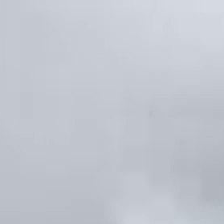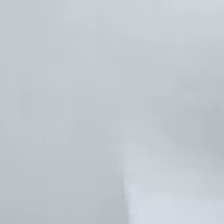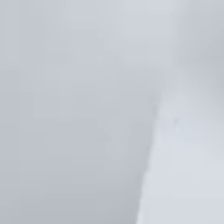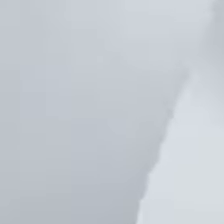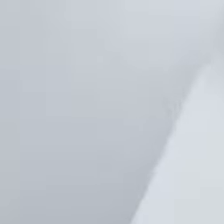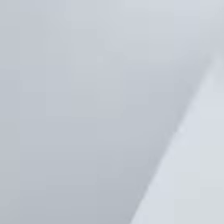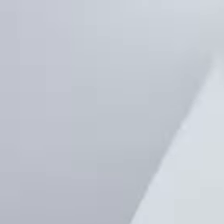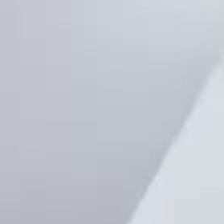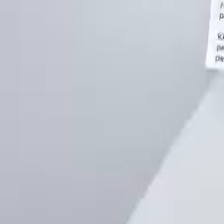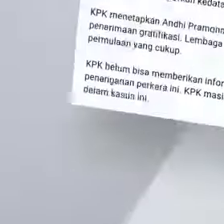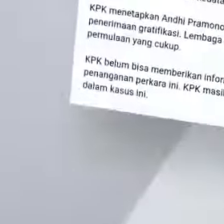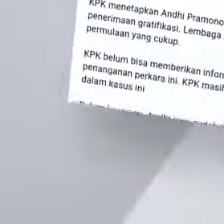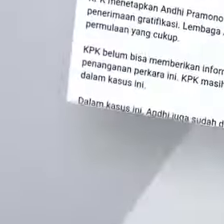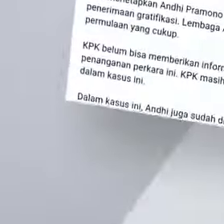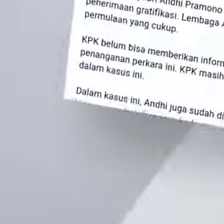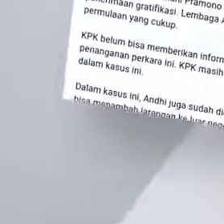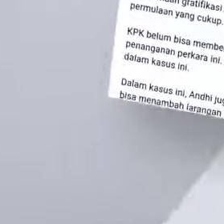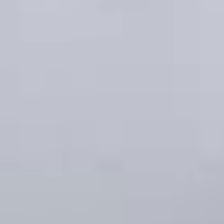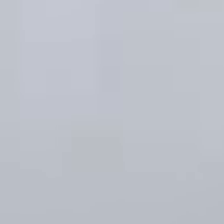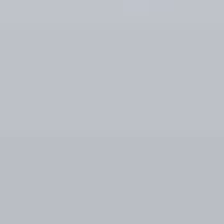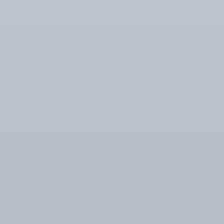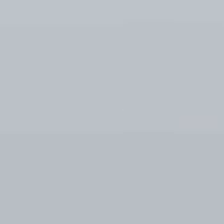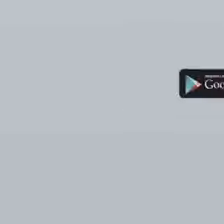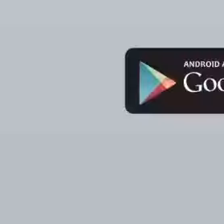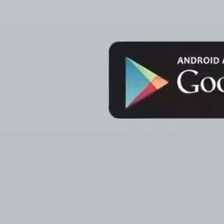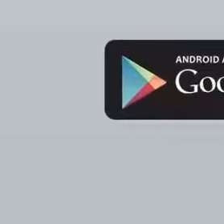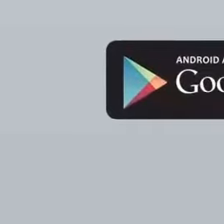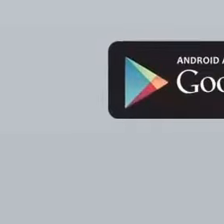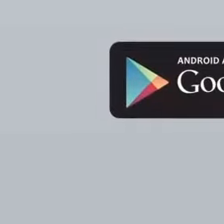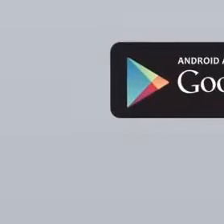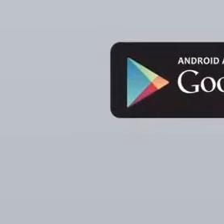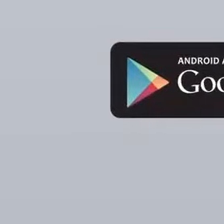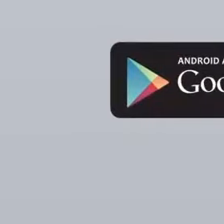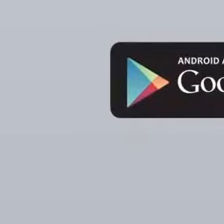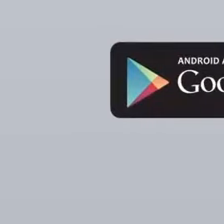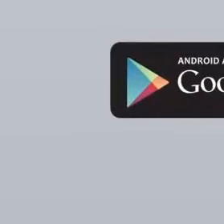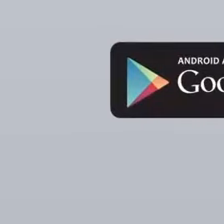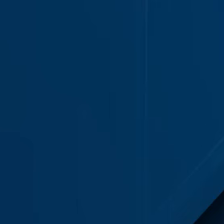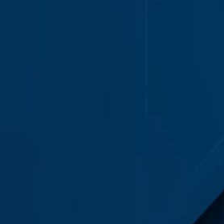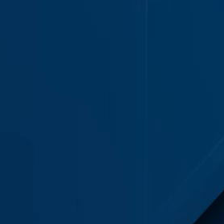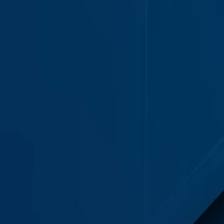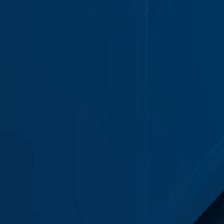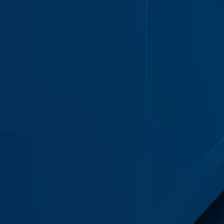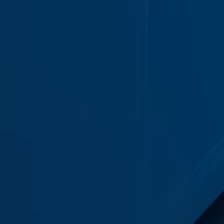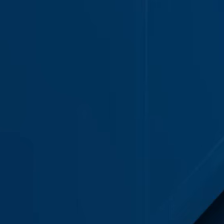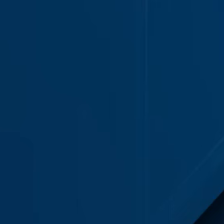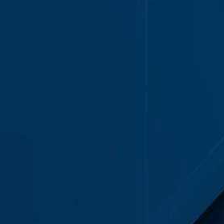jelajahi cara baru mendapatkan informasi. Download Metro TV Extend sekarang.